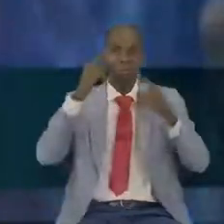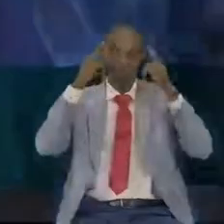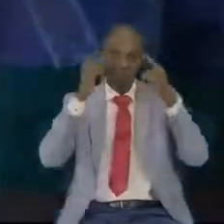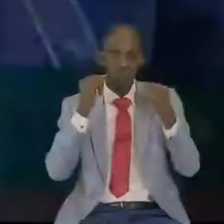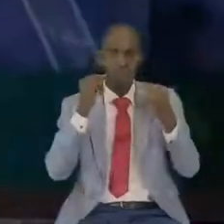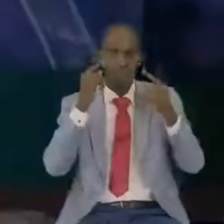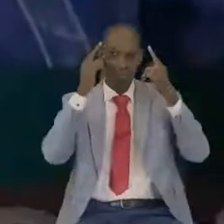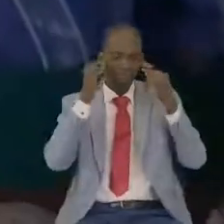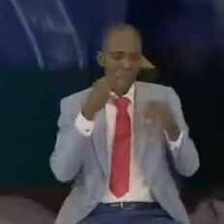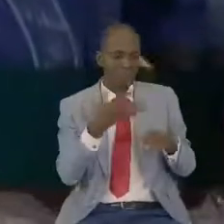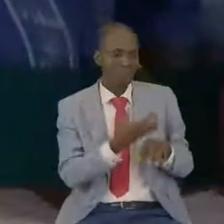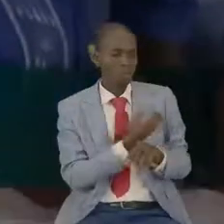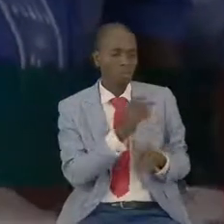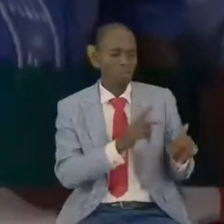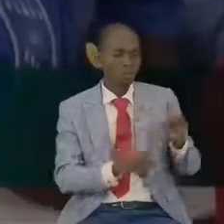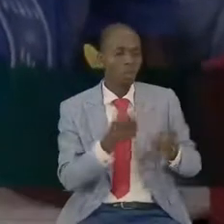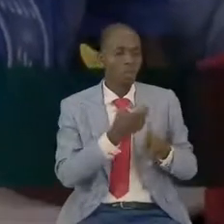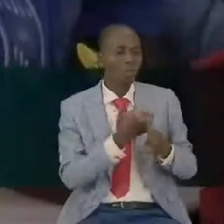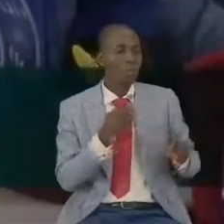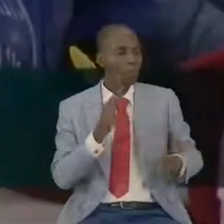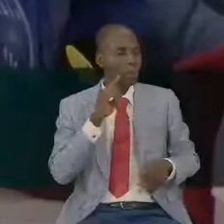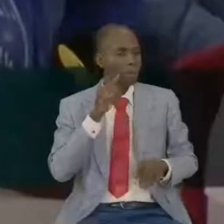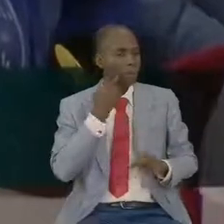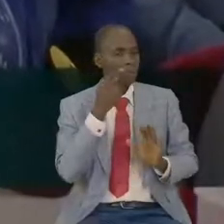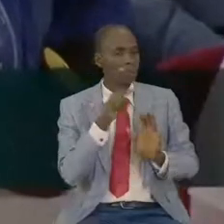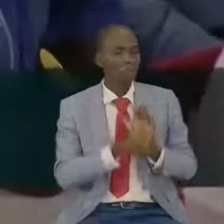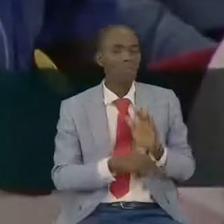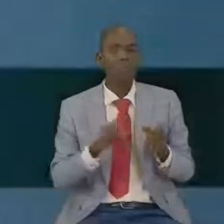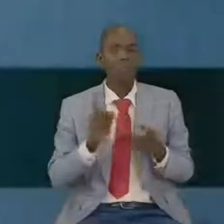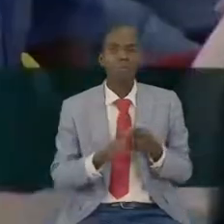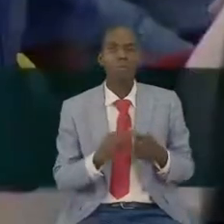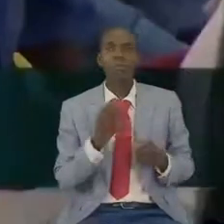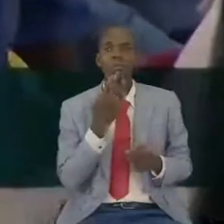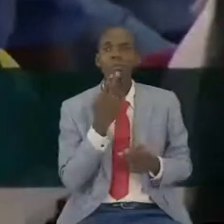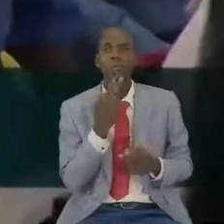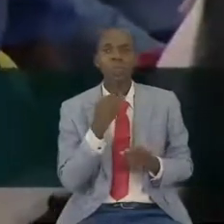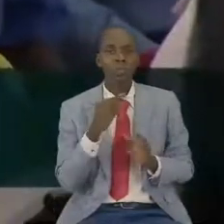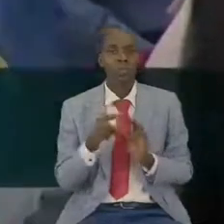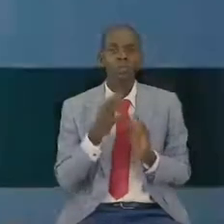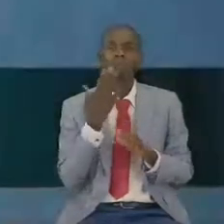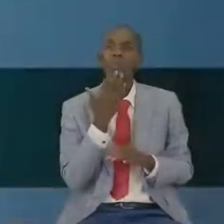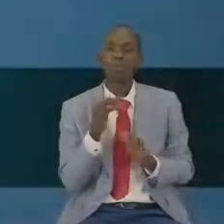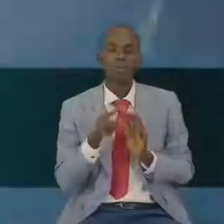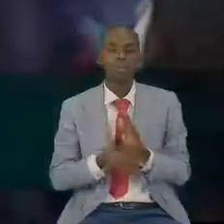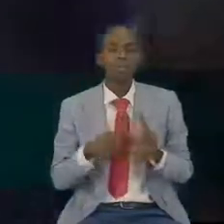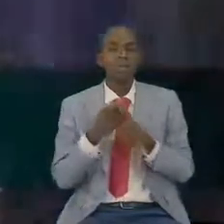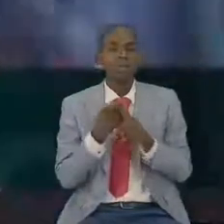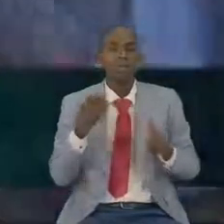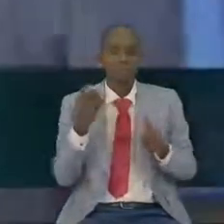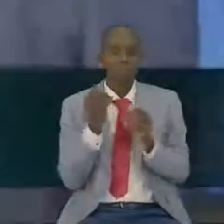sortis de l'amertume en douceur. Il les a sortis de l'esclavage